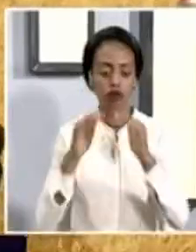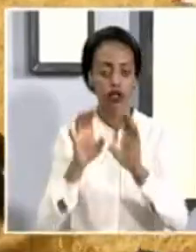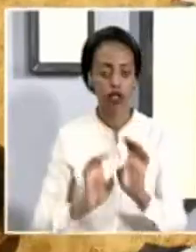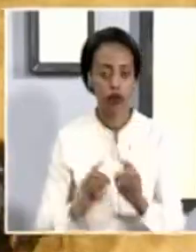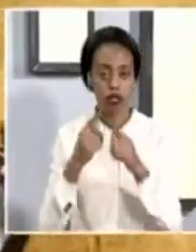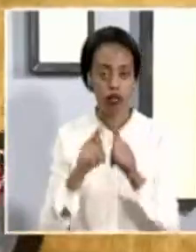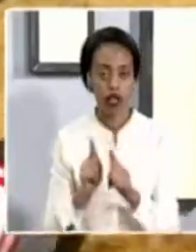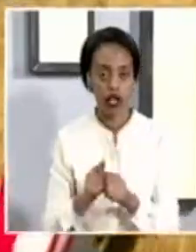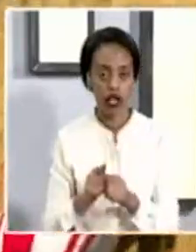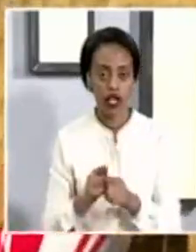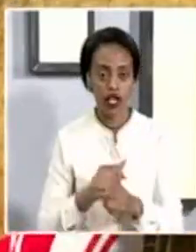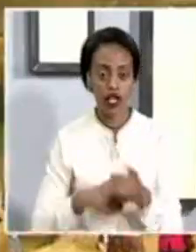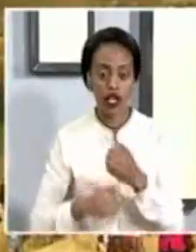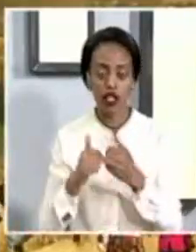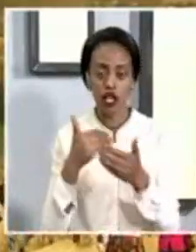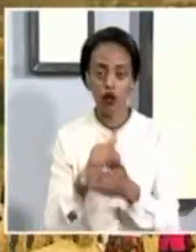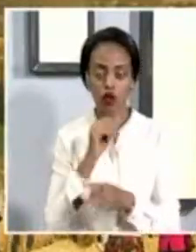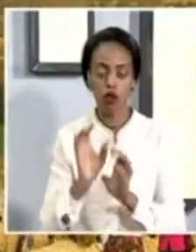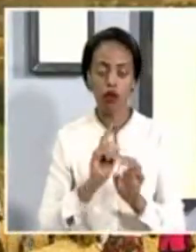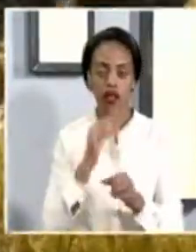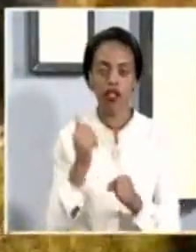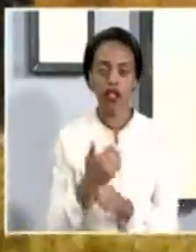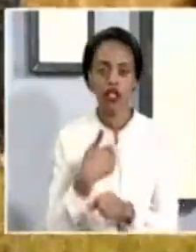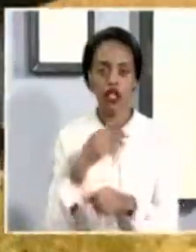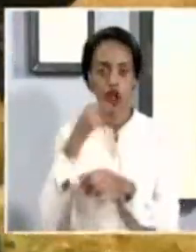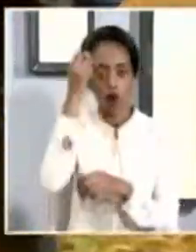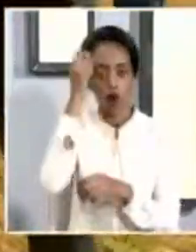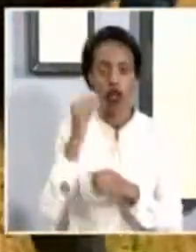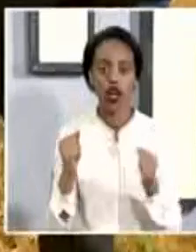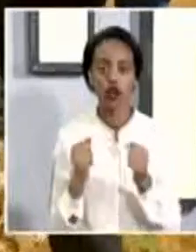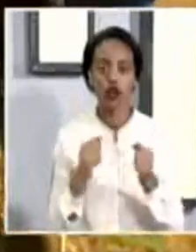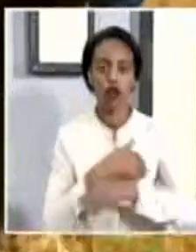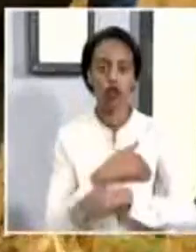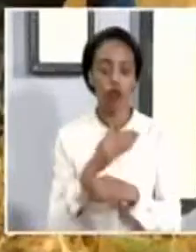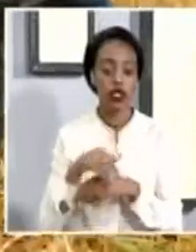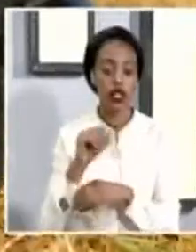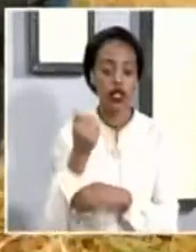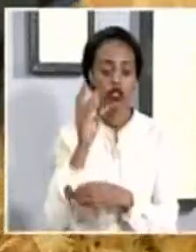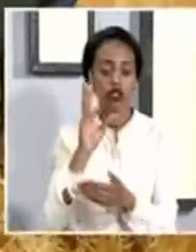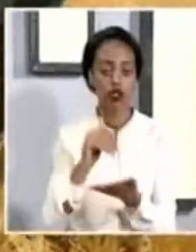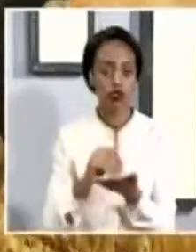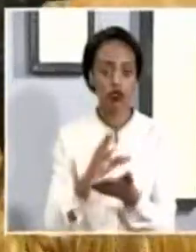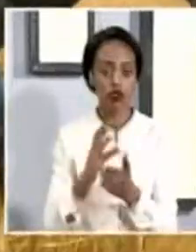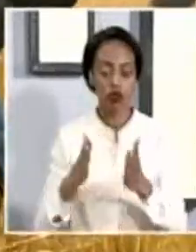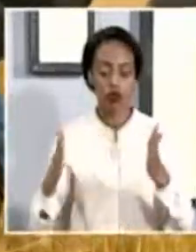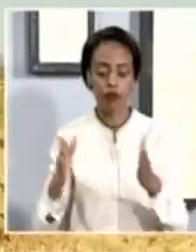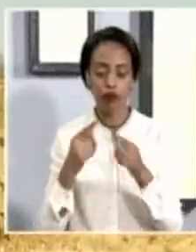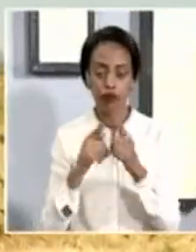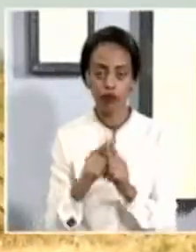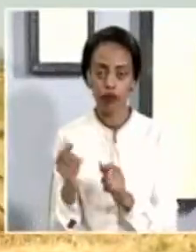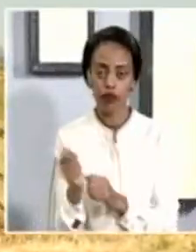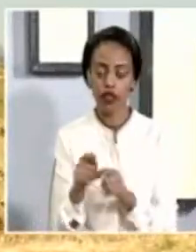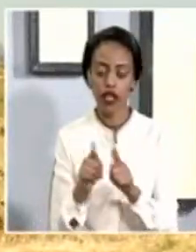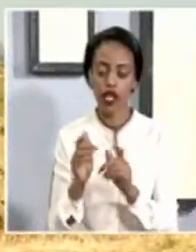علي طاعتات كي يوضحو نمقبارينا نصار حزلنا أبو ردار رقوع تنبين لعلي عصر تشحن سسان هكتار مريت بستفل علي زراتي